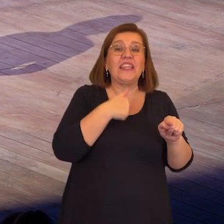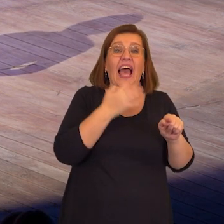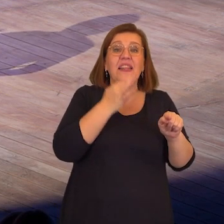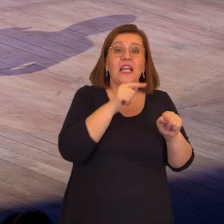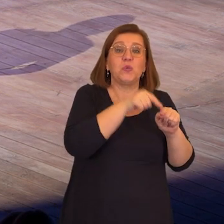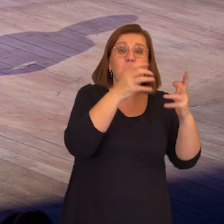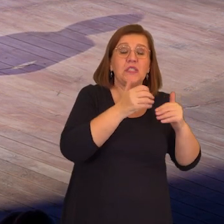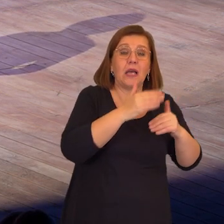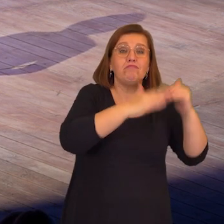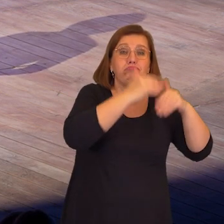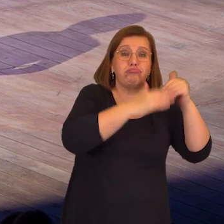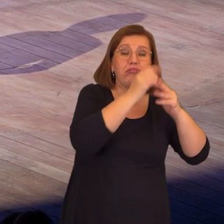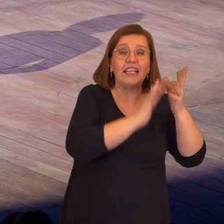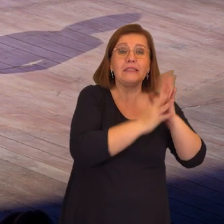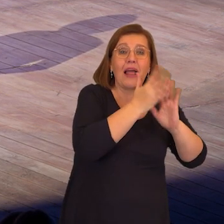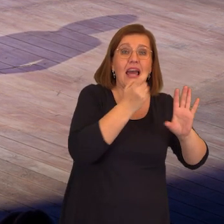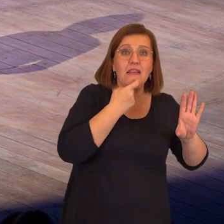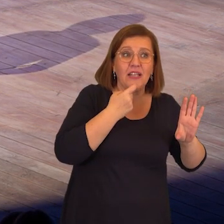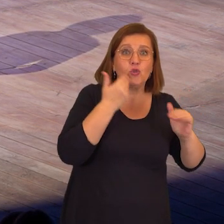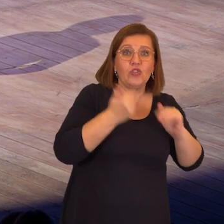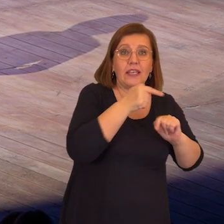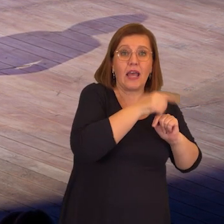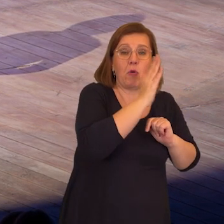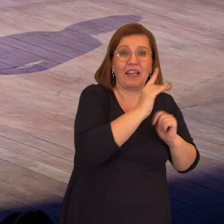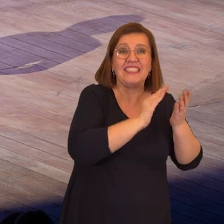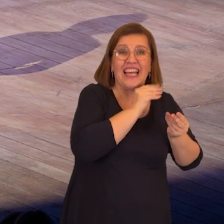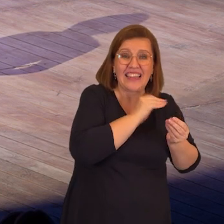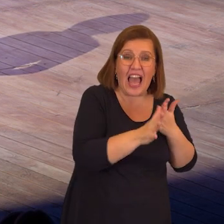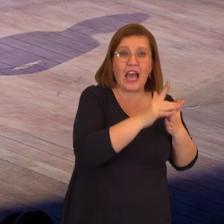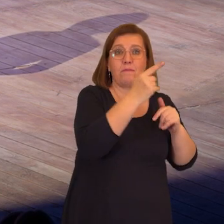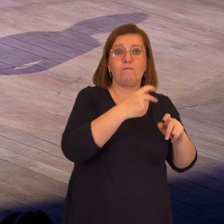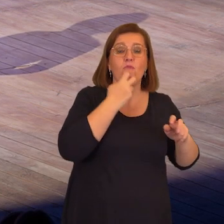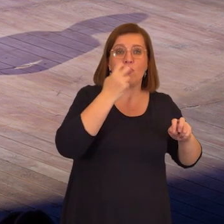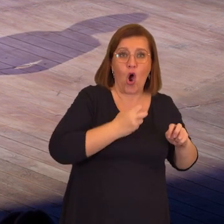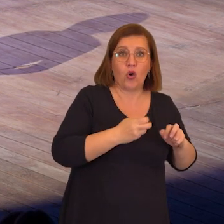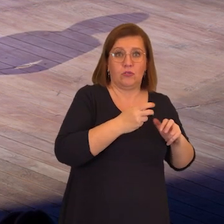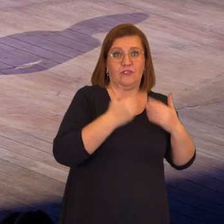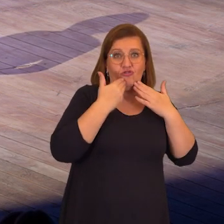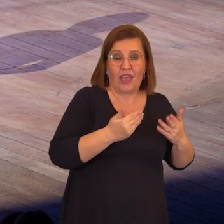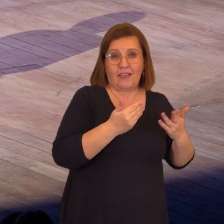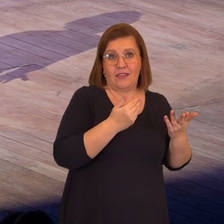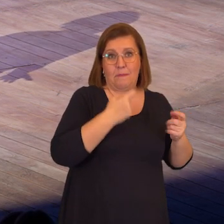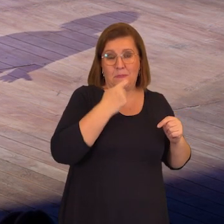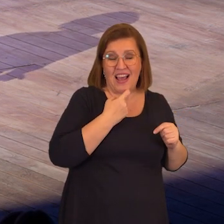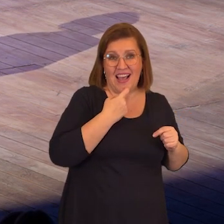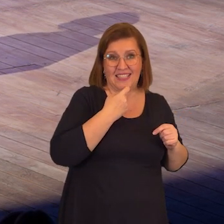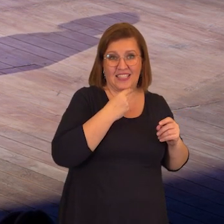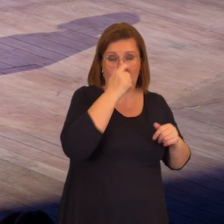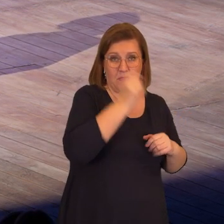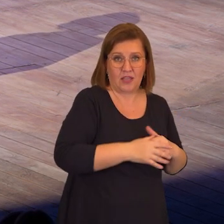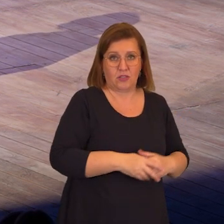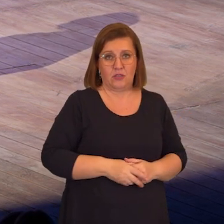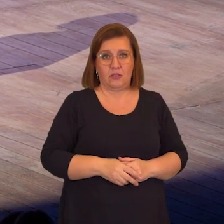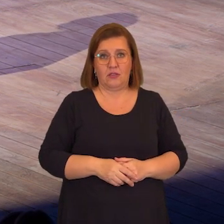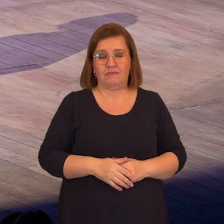spalarnię plastiku, bo ja chcę mieć za darmo prąd ze śmieci, z plastikowych, które sam wytworzyłem. No to ja nie wiem, po co on by przyszedł do